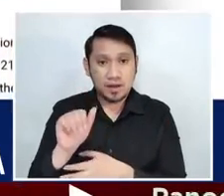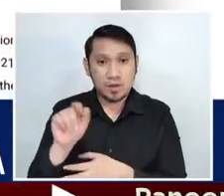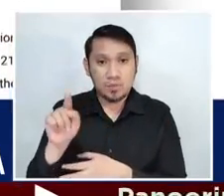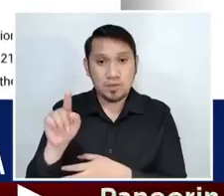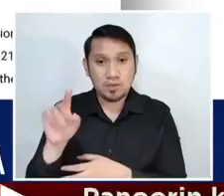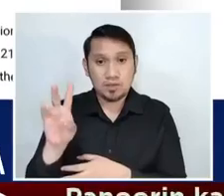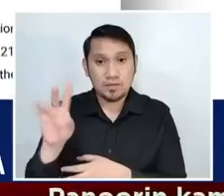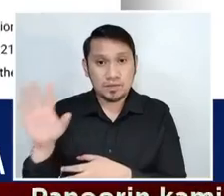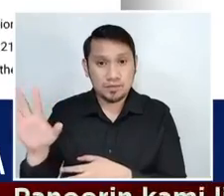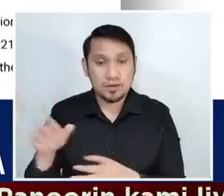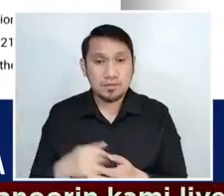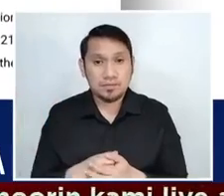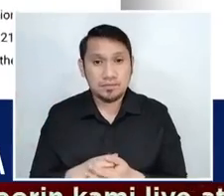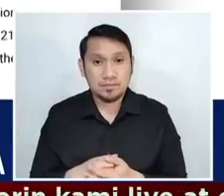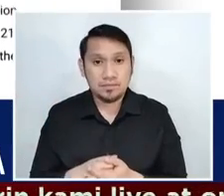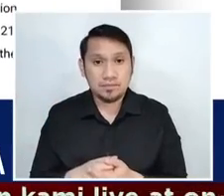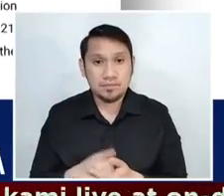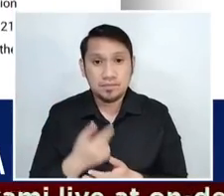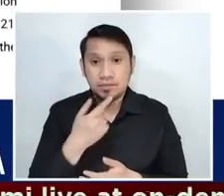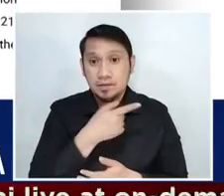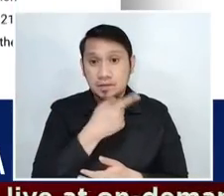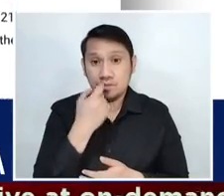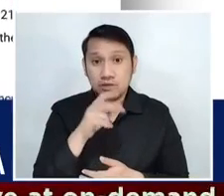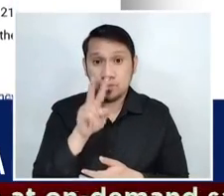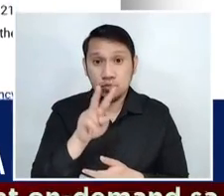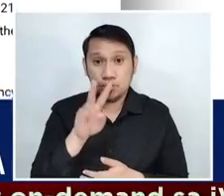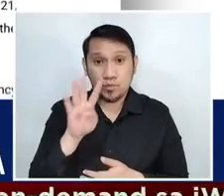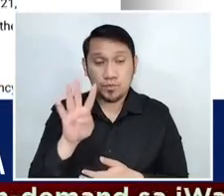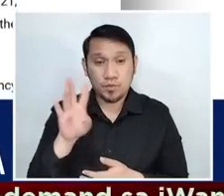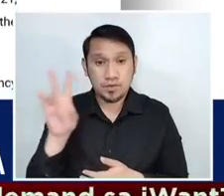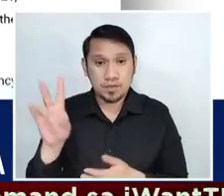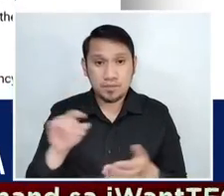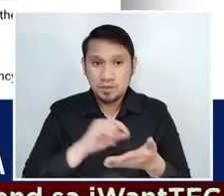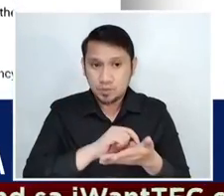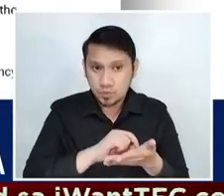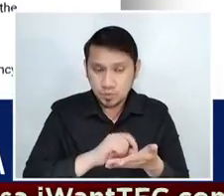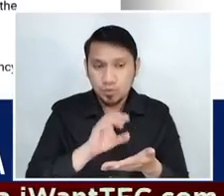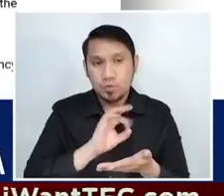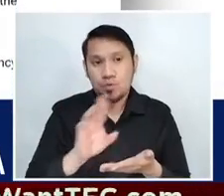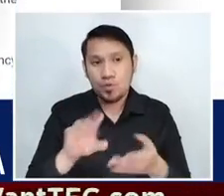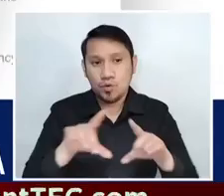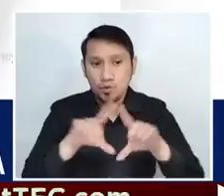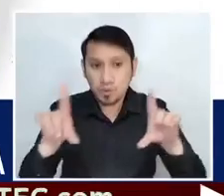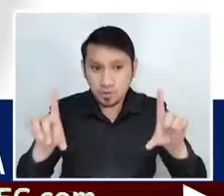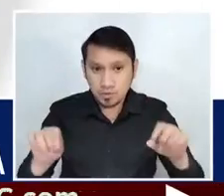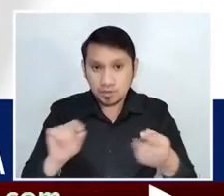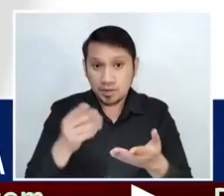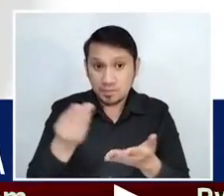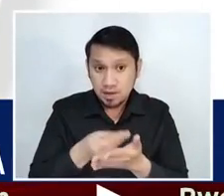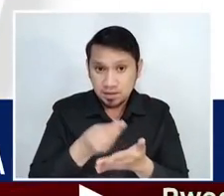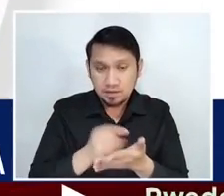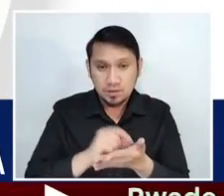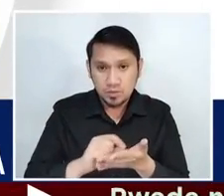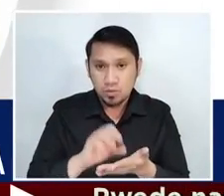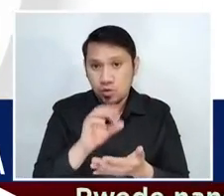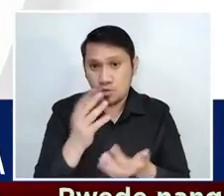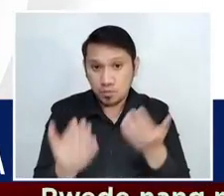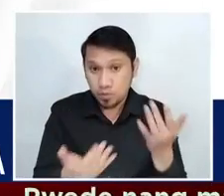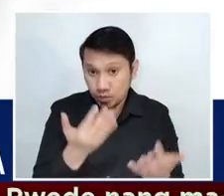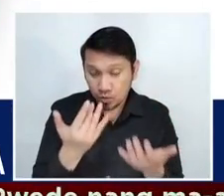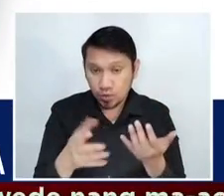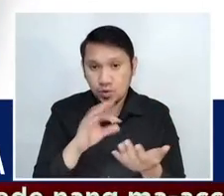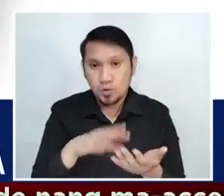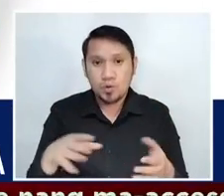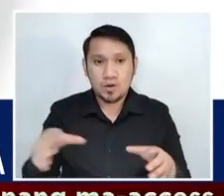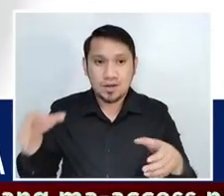RA 10175. Pinagbabawal ng Presidential Decree 247 ang paglalagay ng marka o pagsusulat sa perang papel, pagsusunog, pagbabad sa